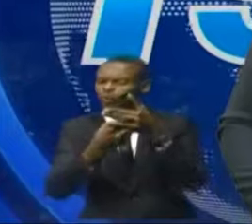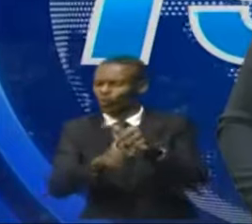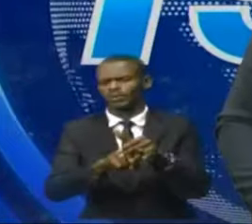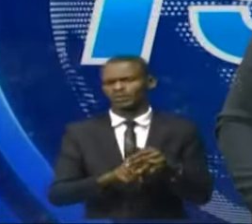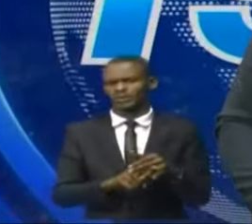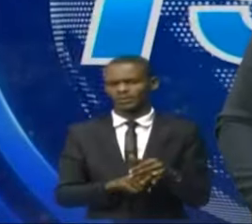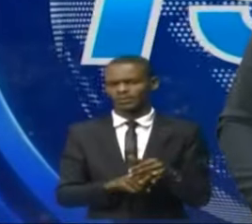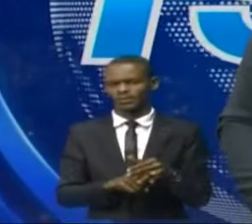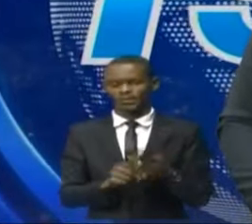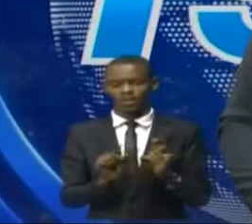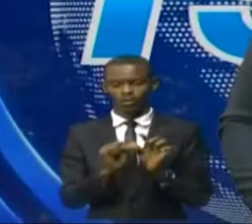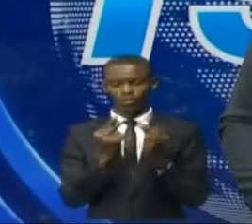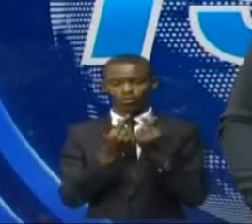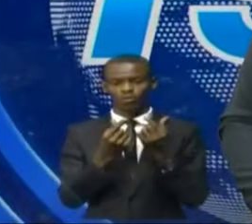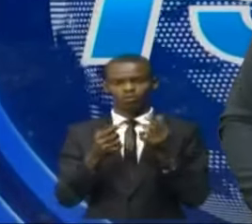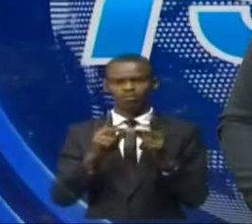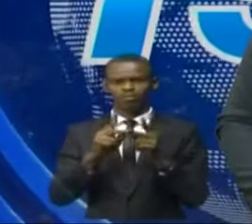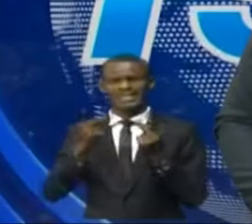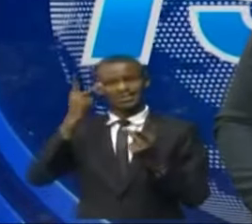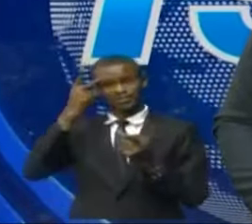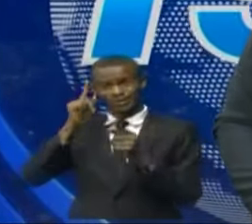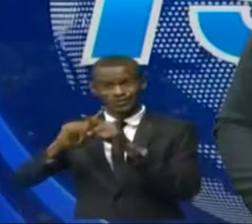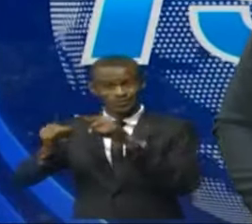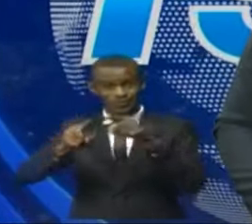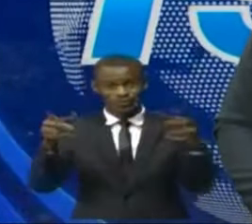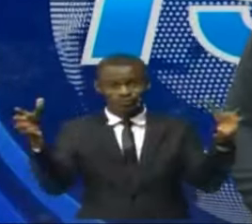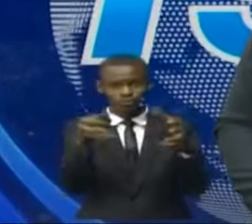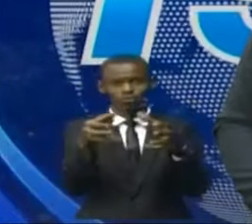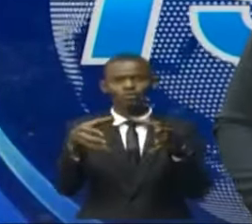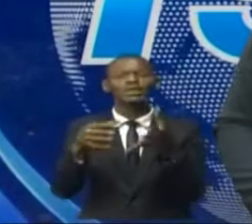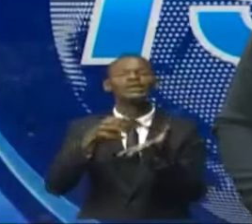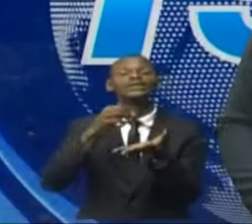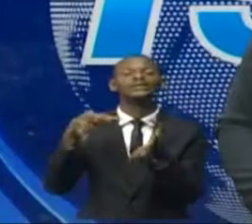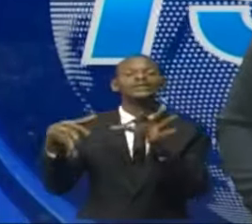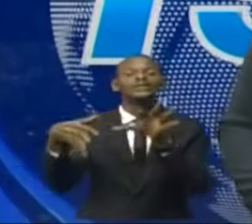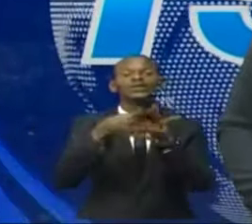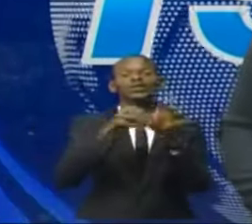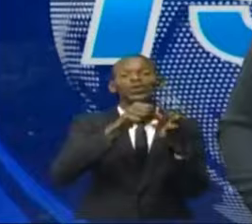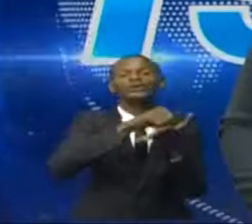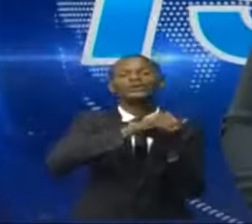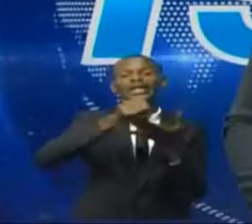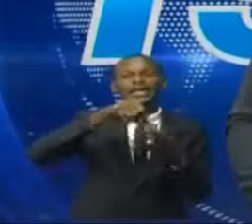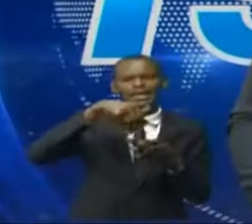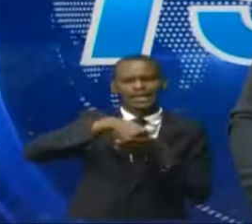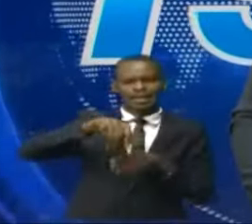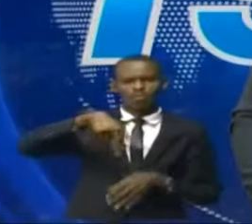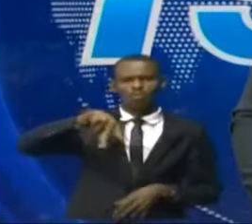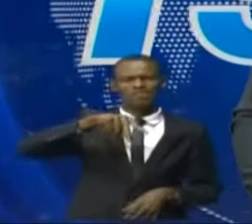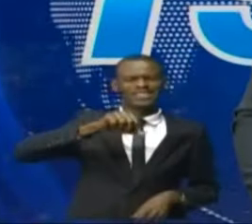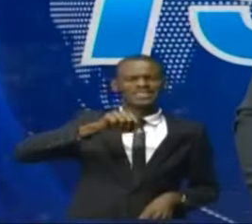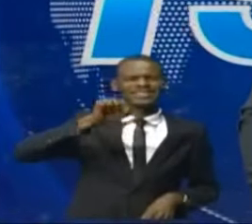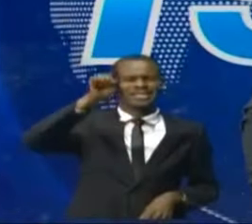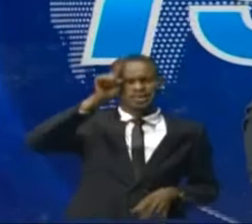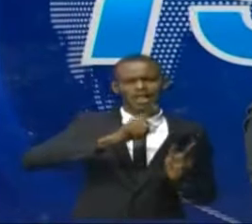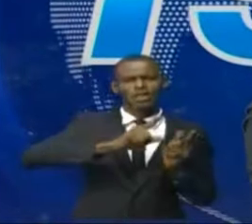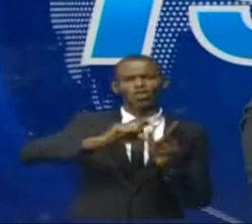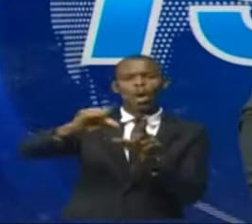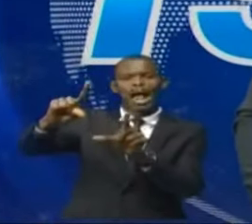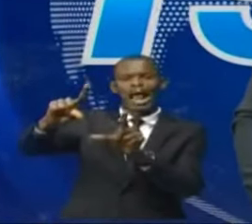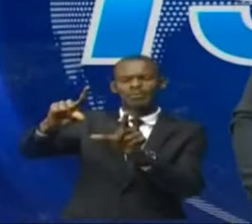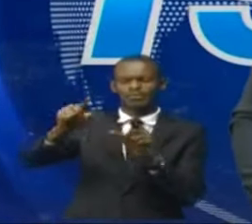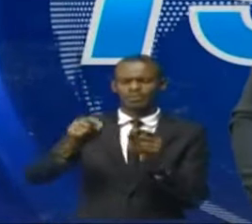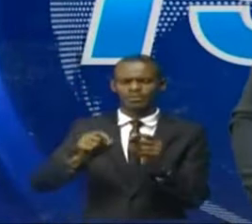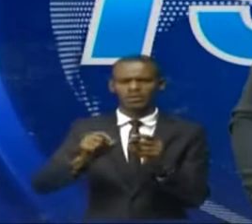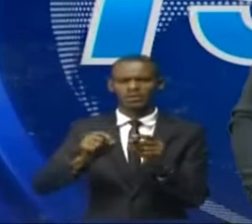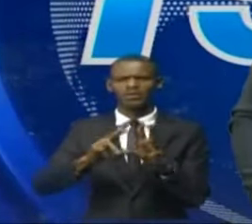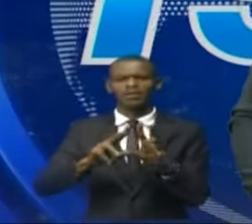stratégie pour la réélection de l'actuel chef de l'État à la présidentielle de 2023 à Lualaba, par exemple. L'interfédération de l'UNC poursuit